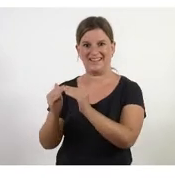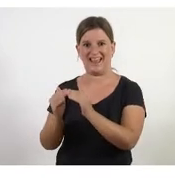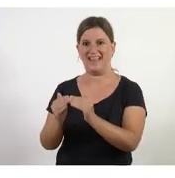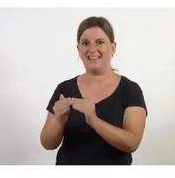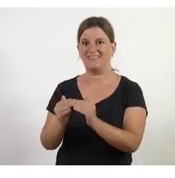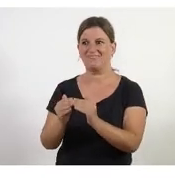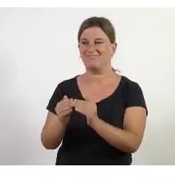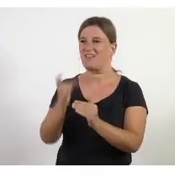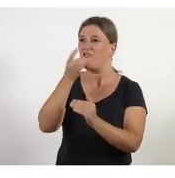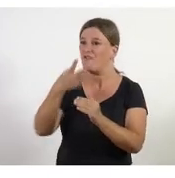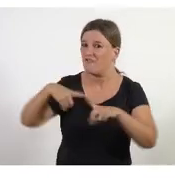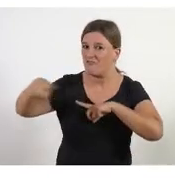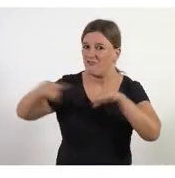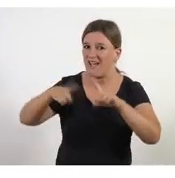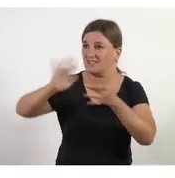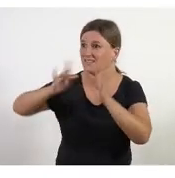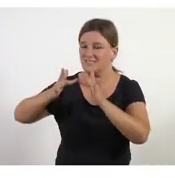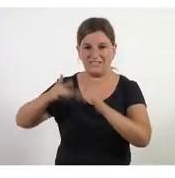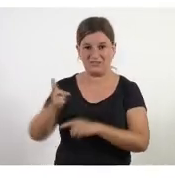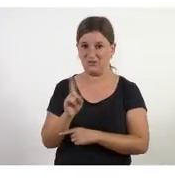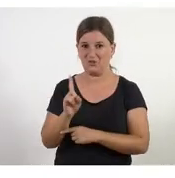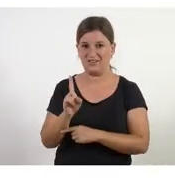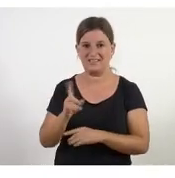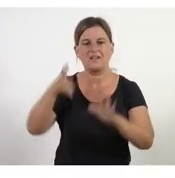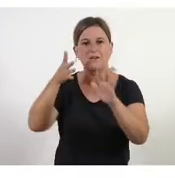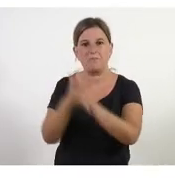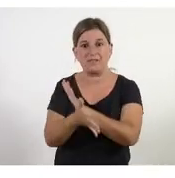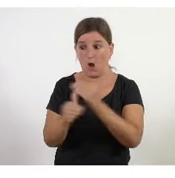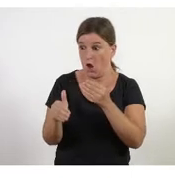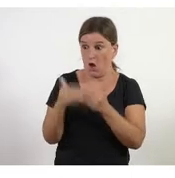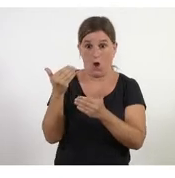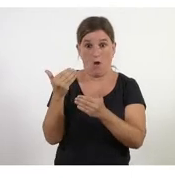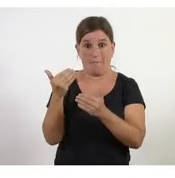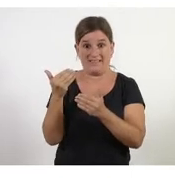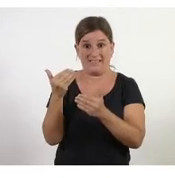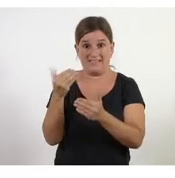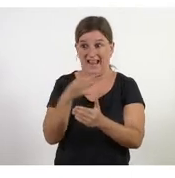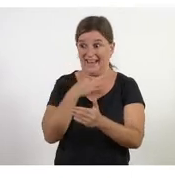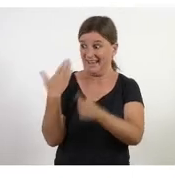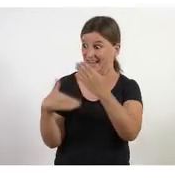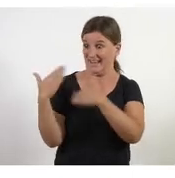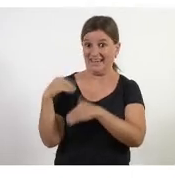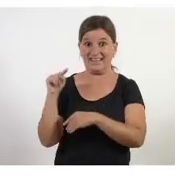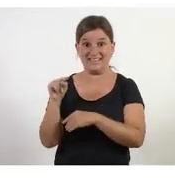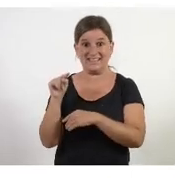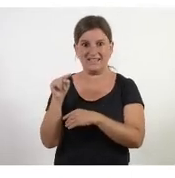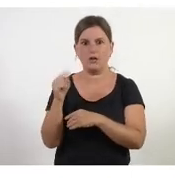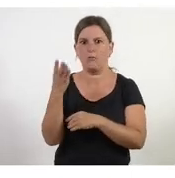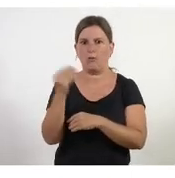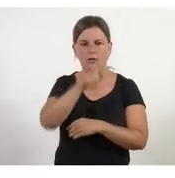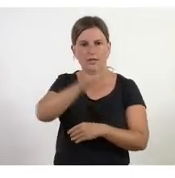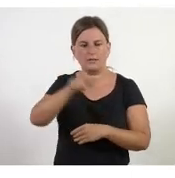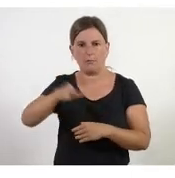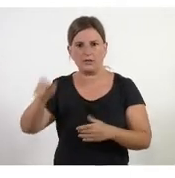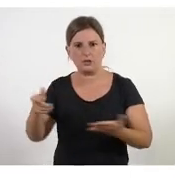com organitzar-nos. I moltes vegades, els primers dies, sobretot, d'aquesta crisi, moltes persones